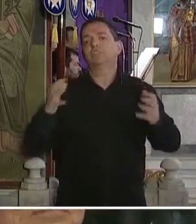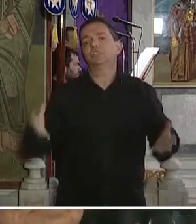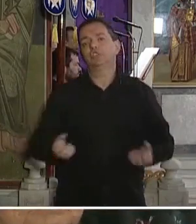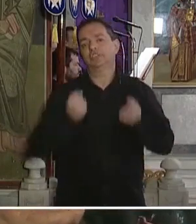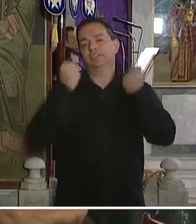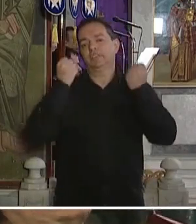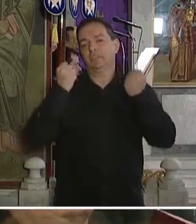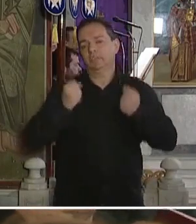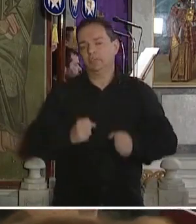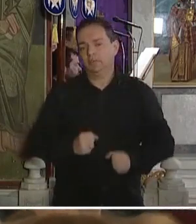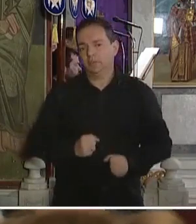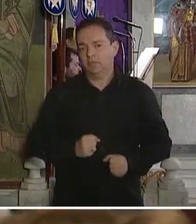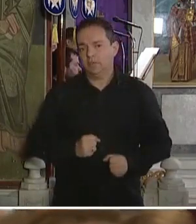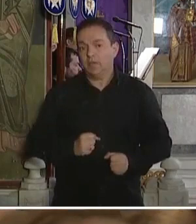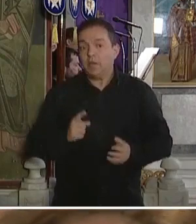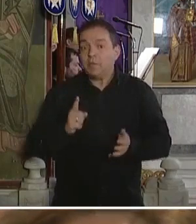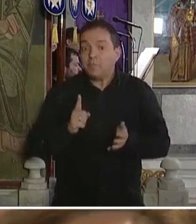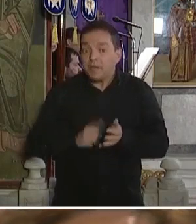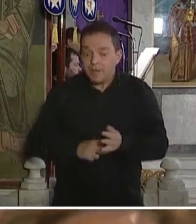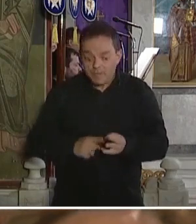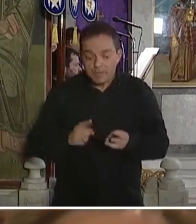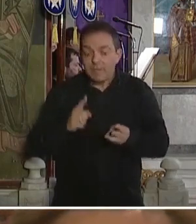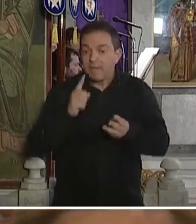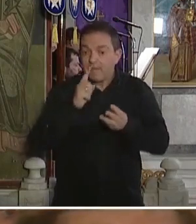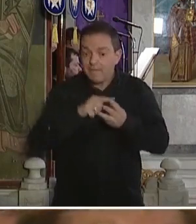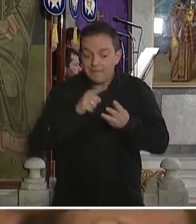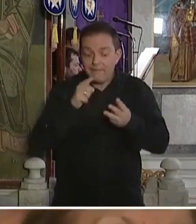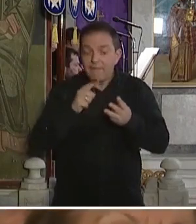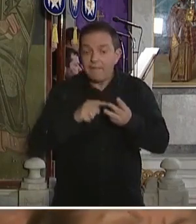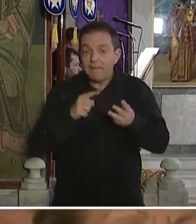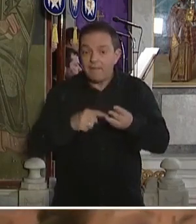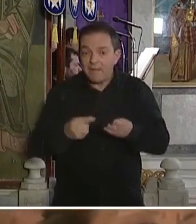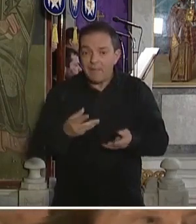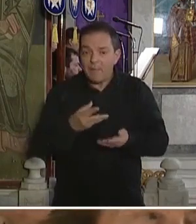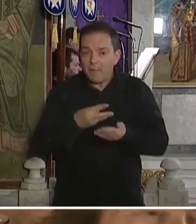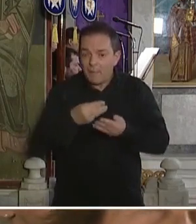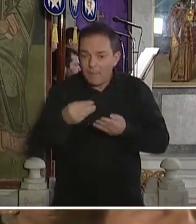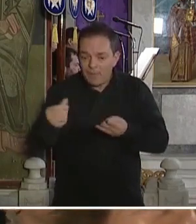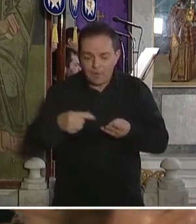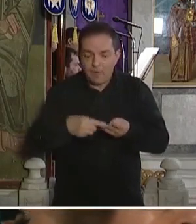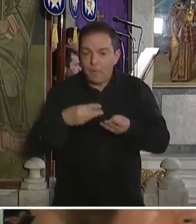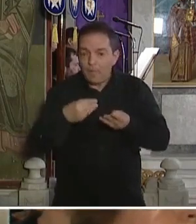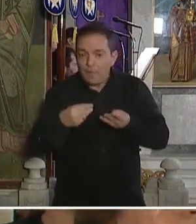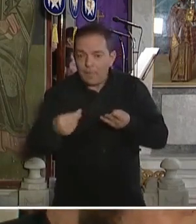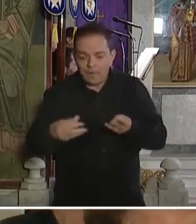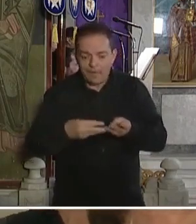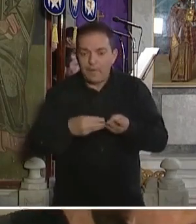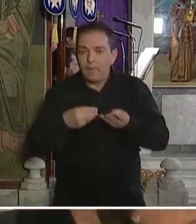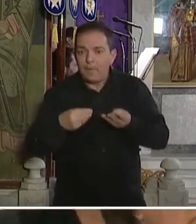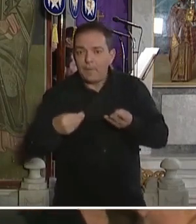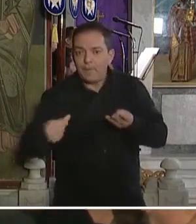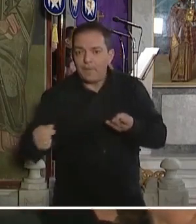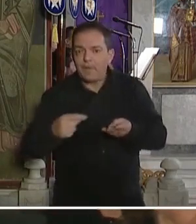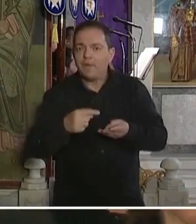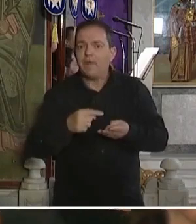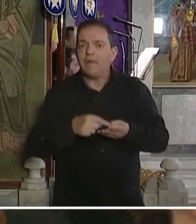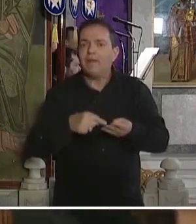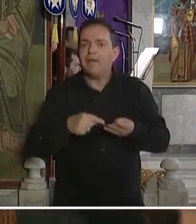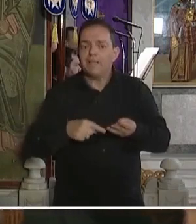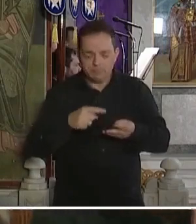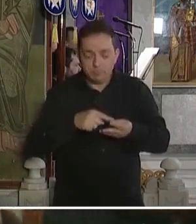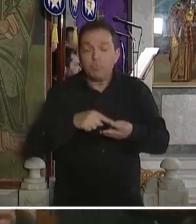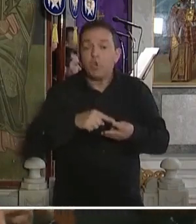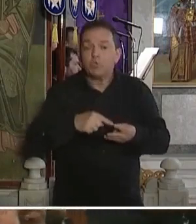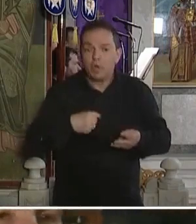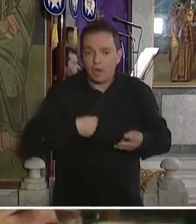Πρέπει να βγάλει αυτά τα τρία ευλογημένα υγρά. Το ένα είναι λίγο να